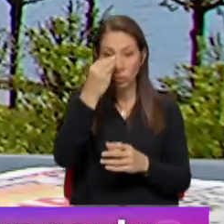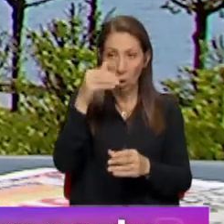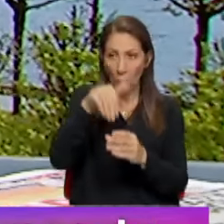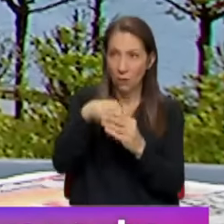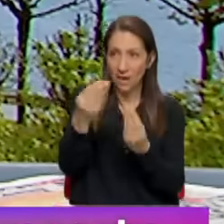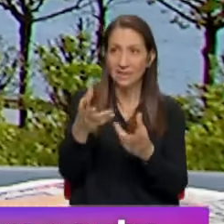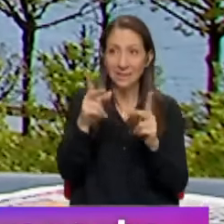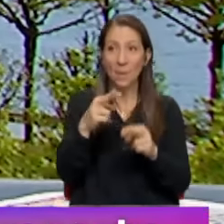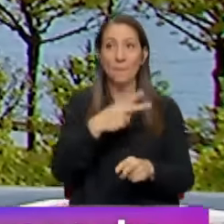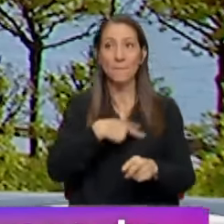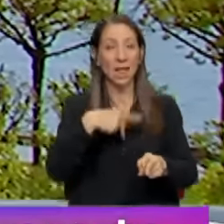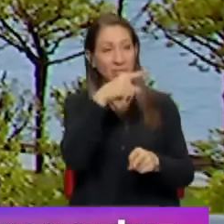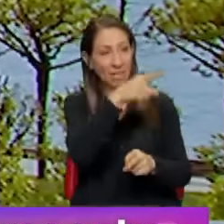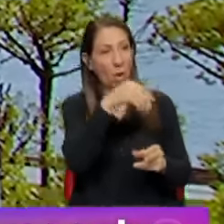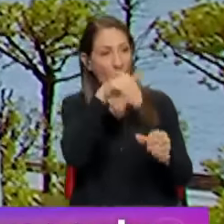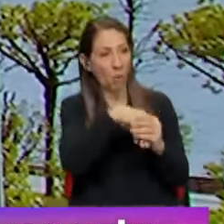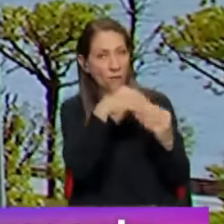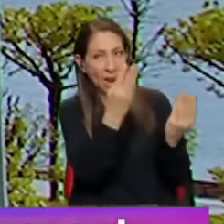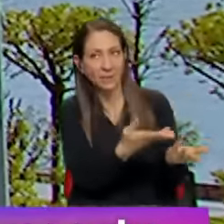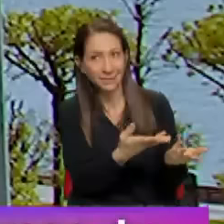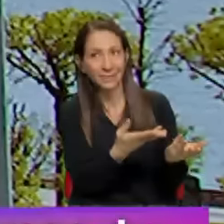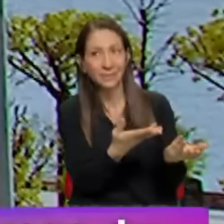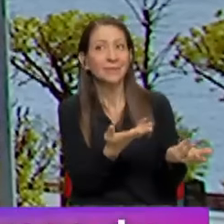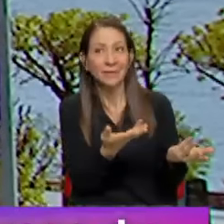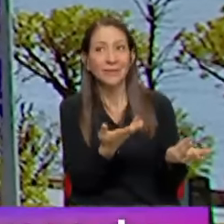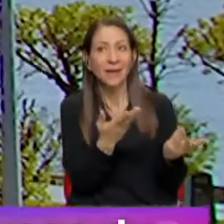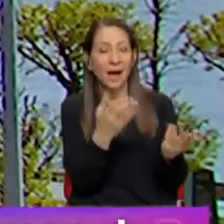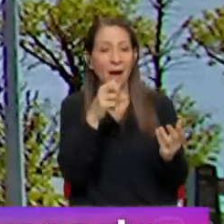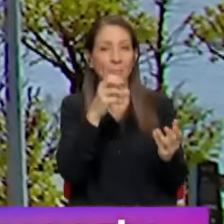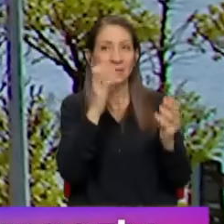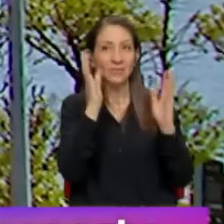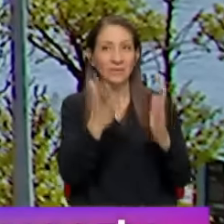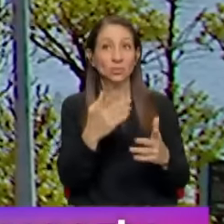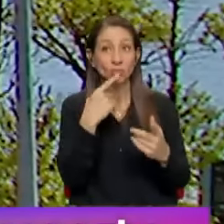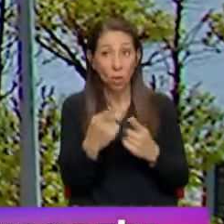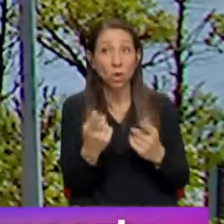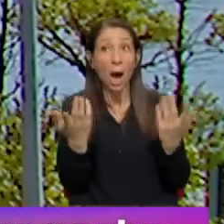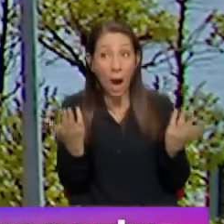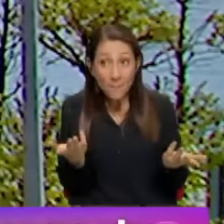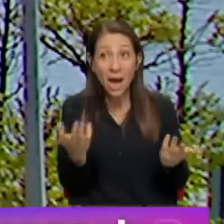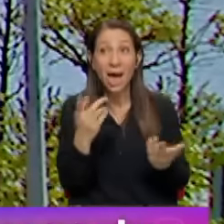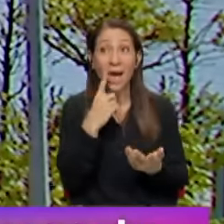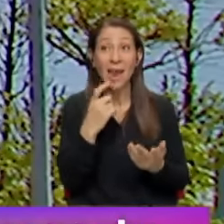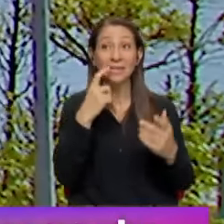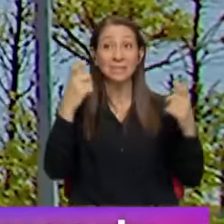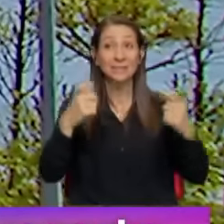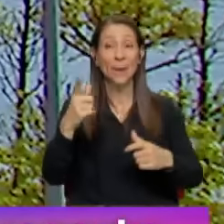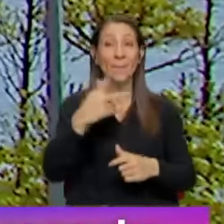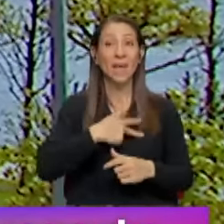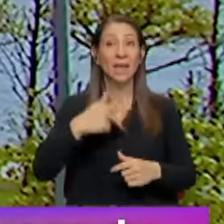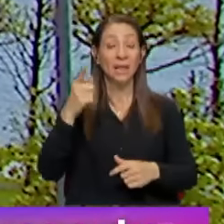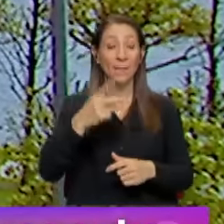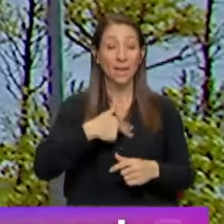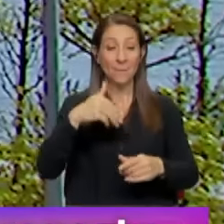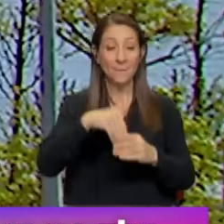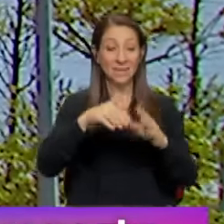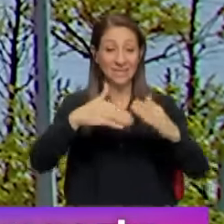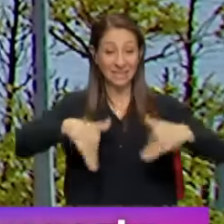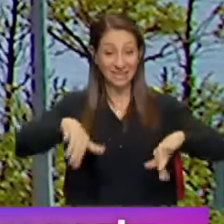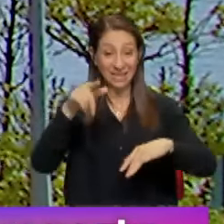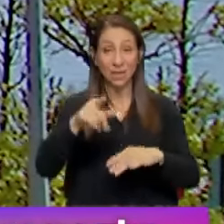verdiği gibi belediyeye de oy verdi. Ağırlıklı AK Parti'nin çıktığı söyleniyor ama Elazığ'da belediyede, belediye